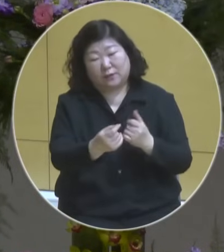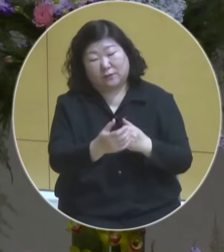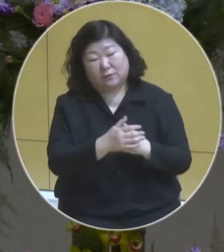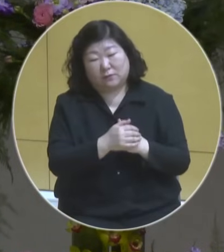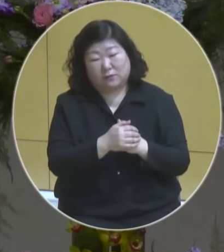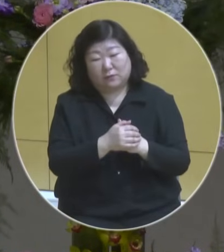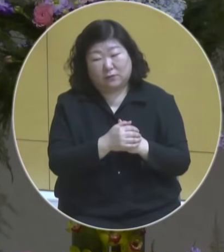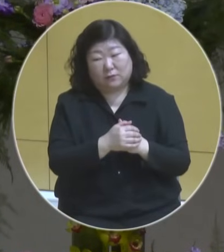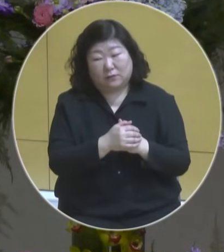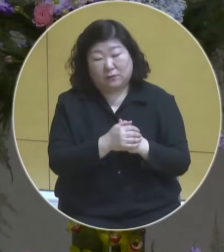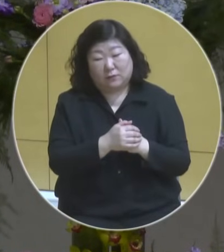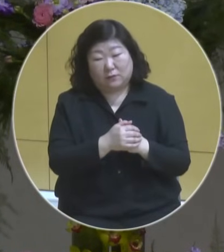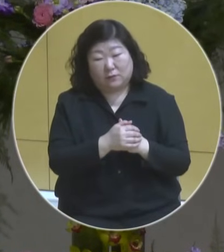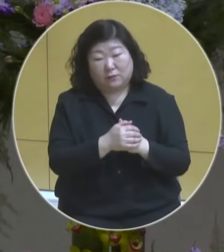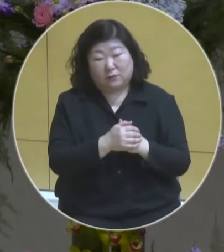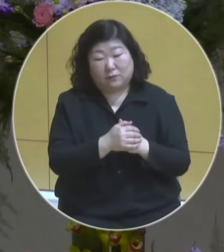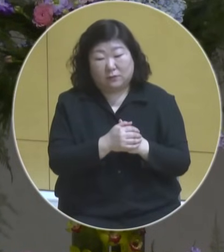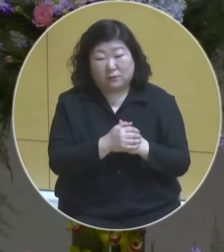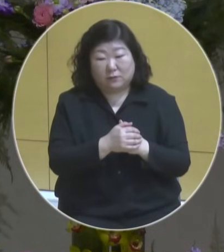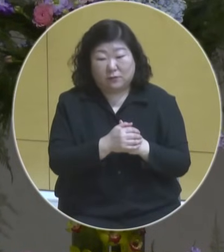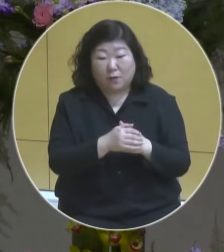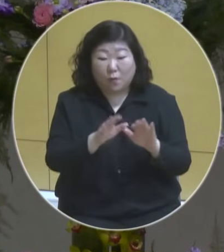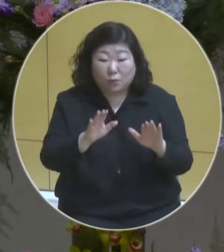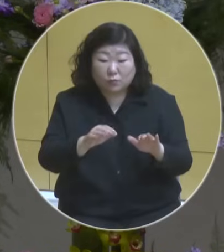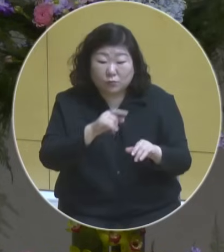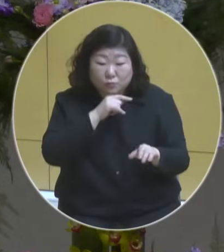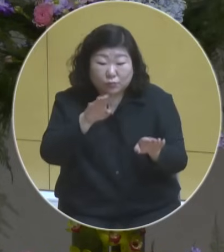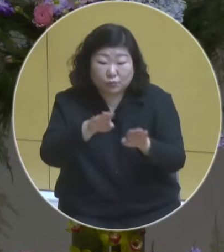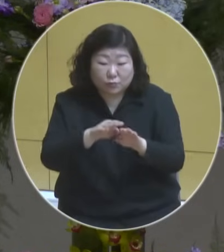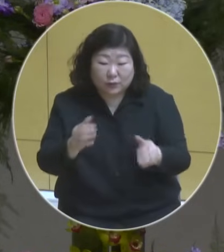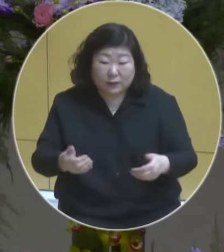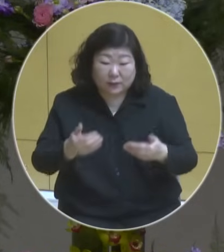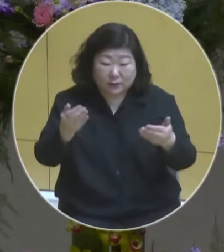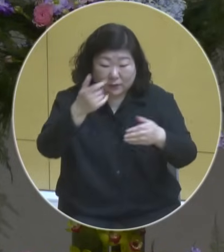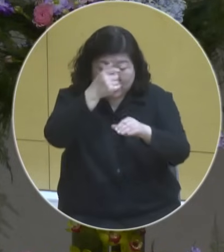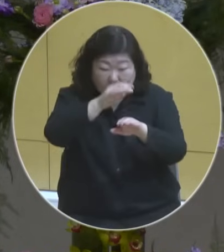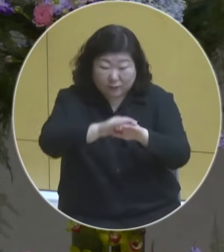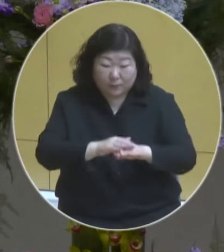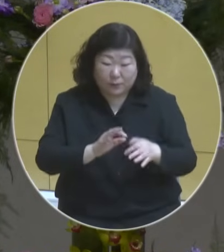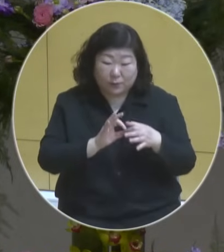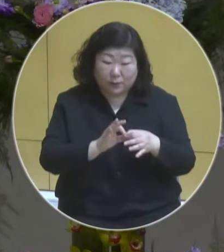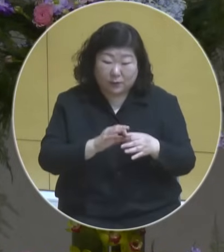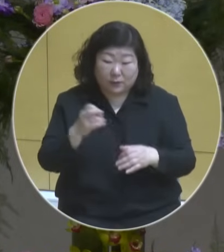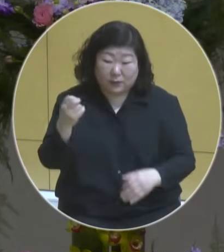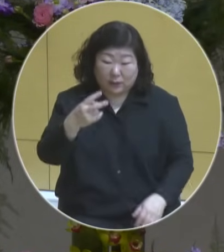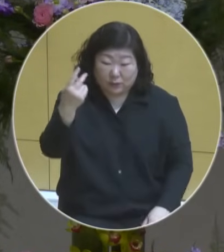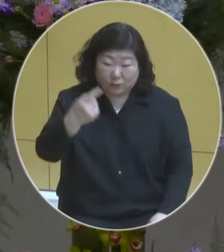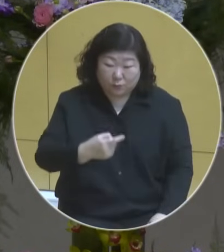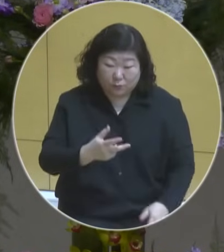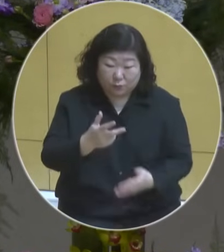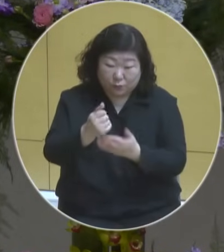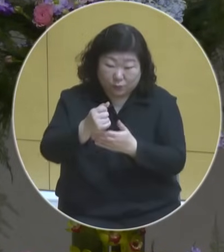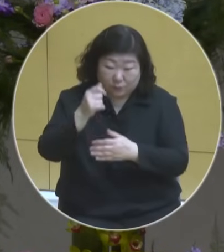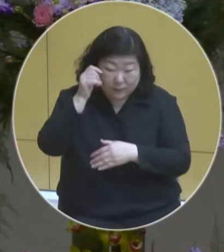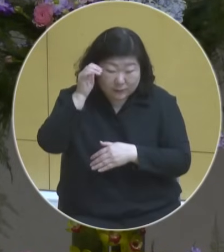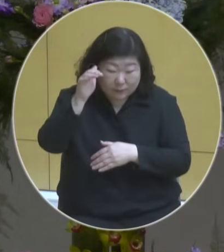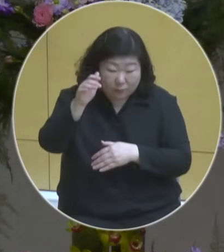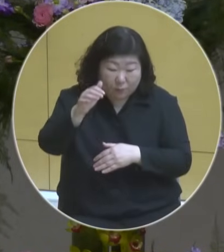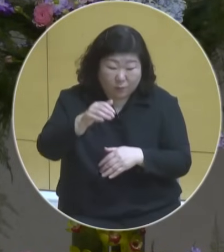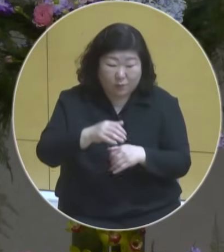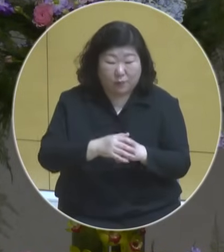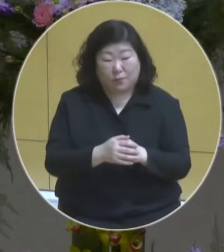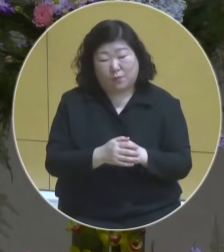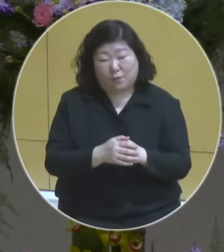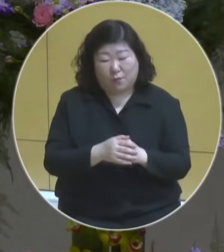주일을 지킵니다 오늘 주일에 드리는 예배를 통해서 우리는 다시 오실 주님을 사모하며 우리가 완전히